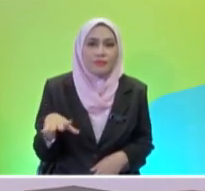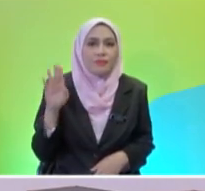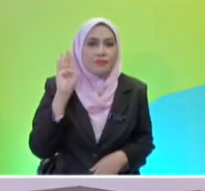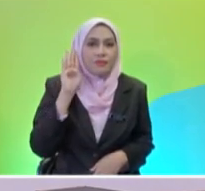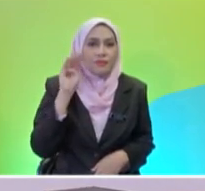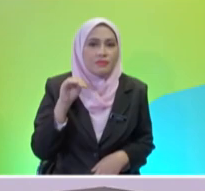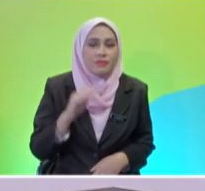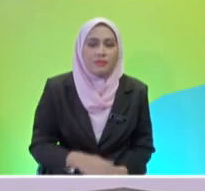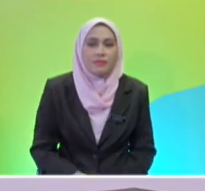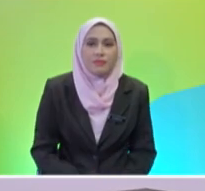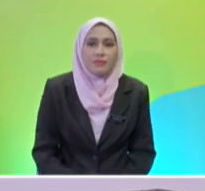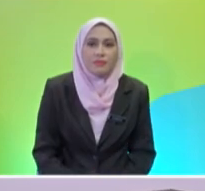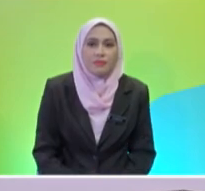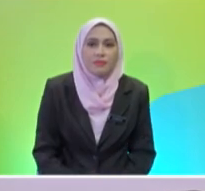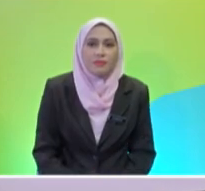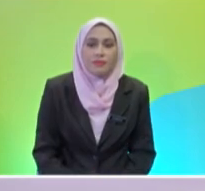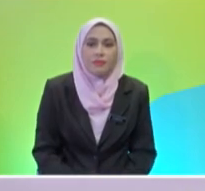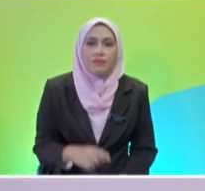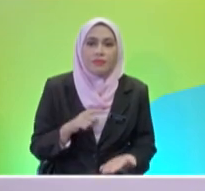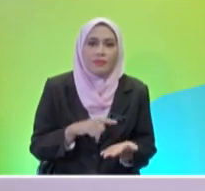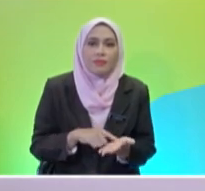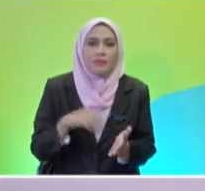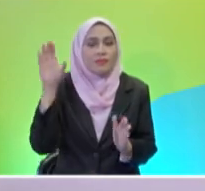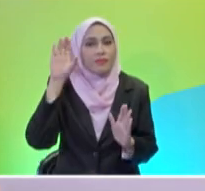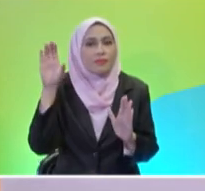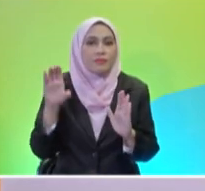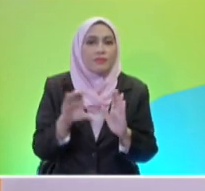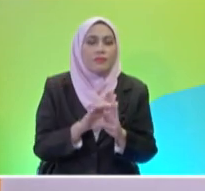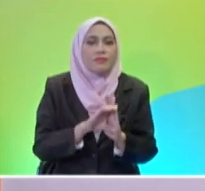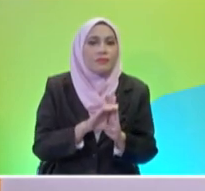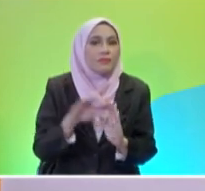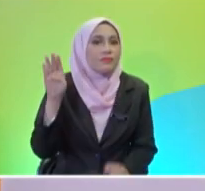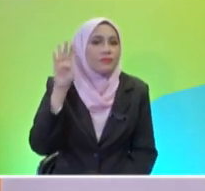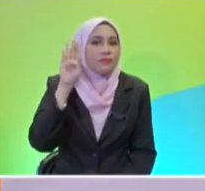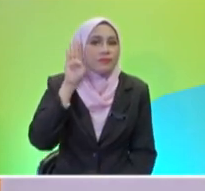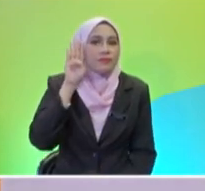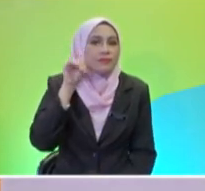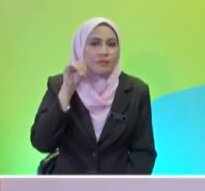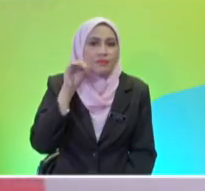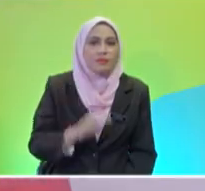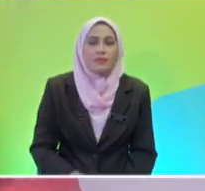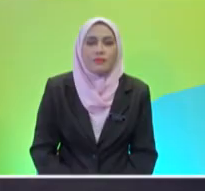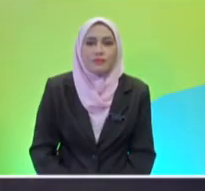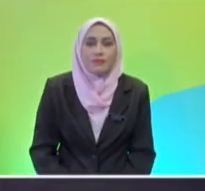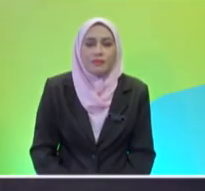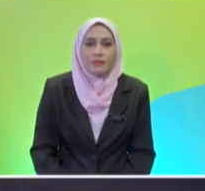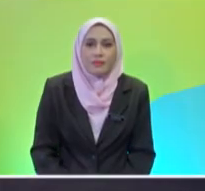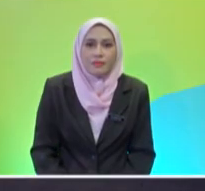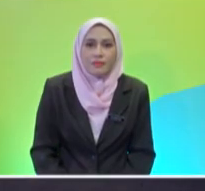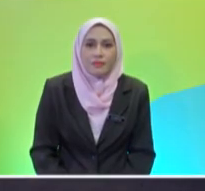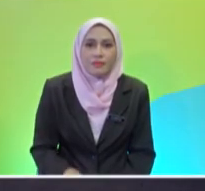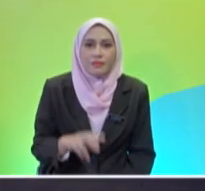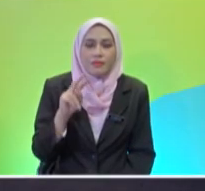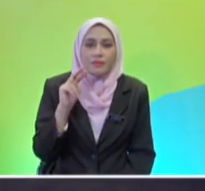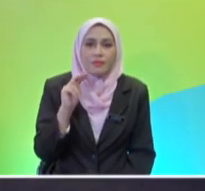betul. Okey, ini dikenali sebagai lebah. Kita lekatkan dekat sini dulu. Kita lekatkan di sini dulu. Okey, seterusnya